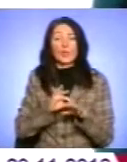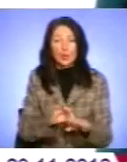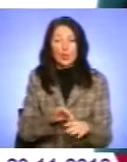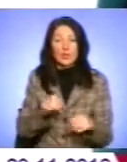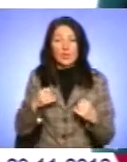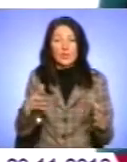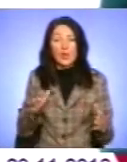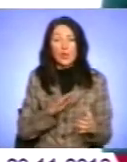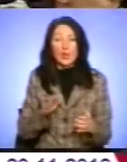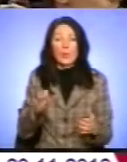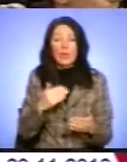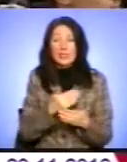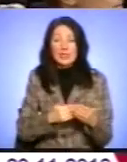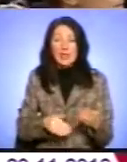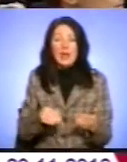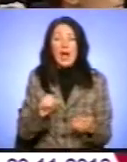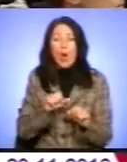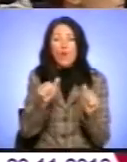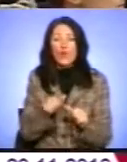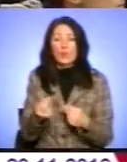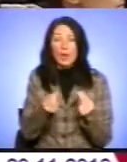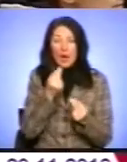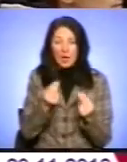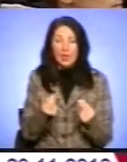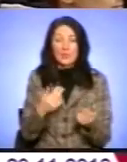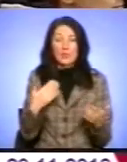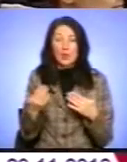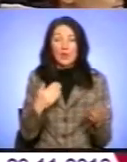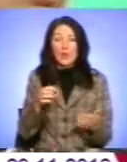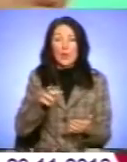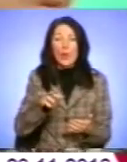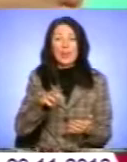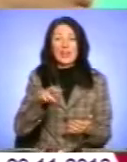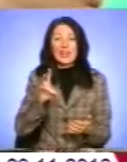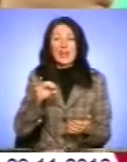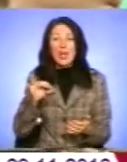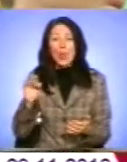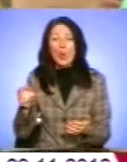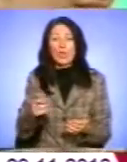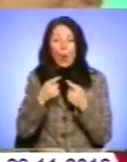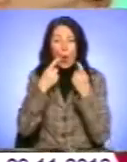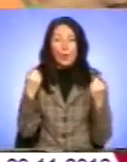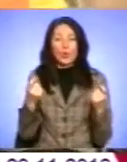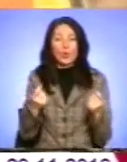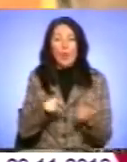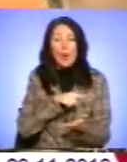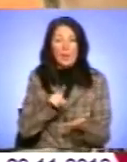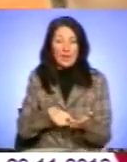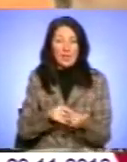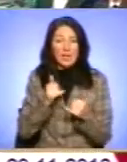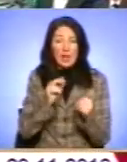а у формі гри спілкування. Микола Николин виголошує запитання розминки учням, 15 із яких відібрали